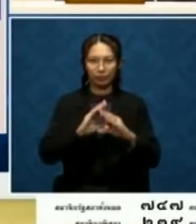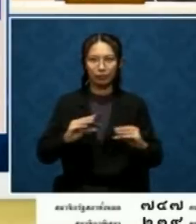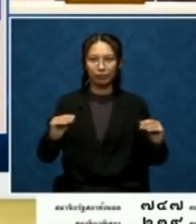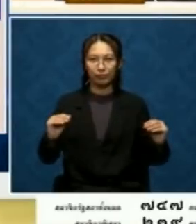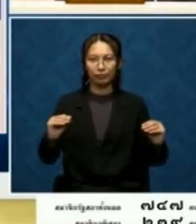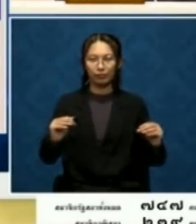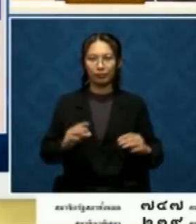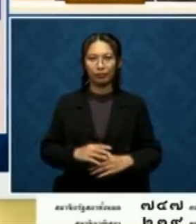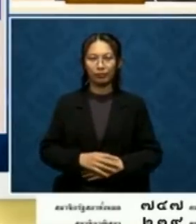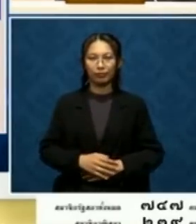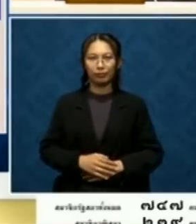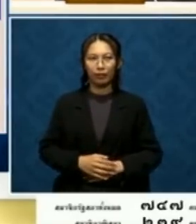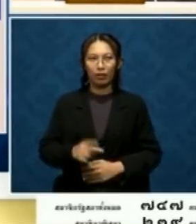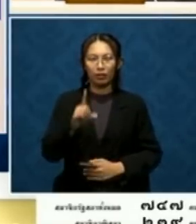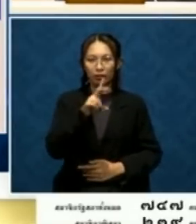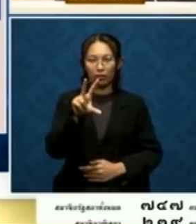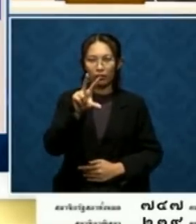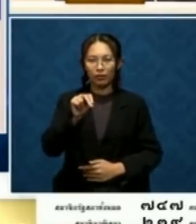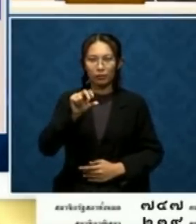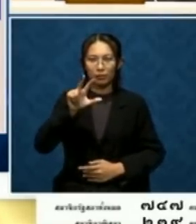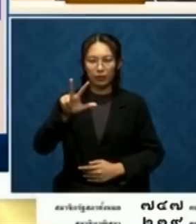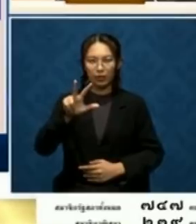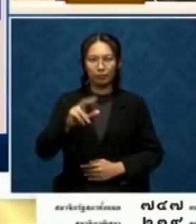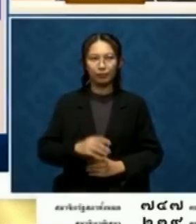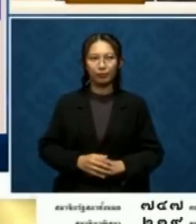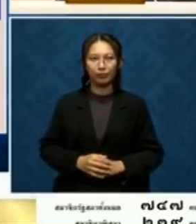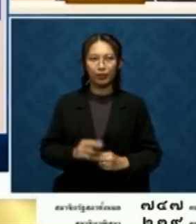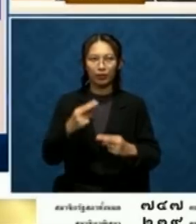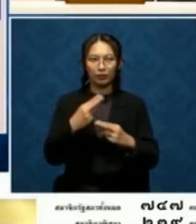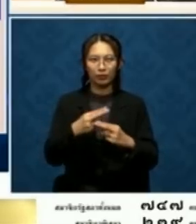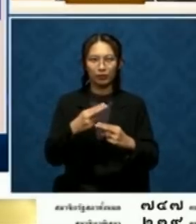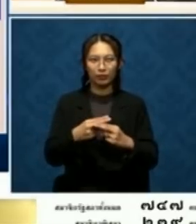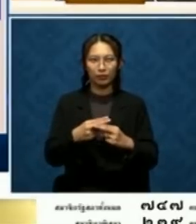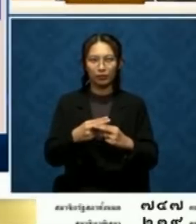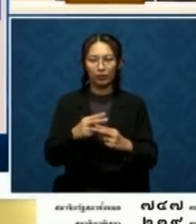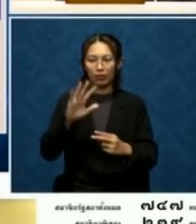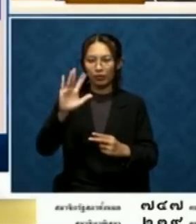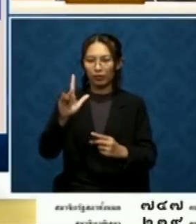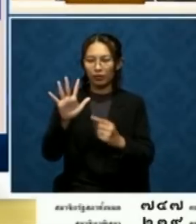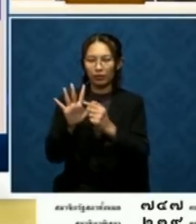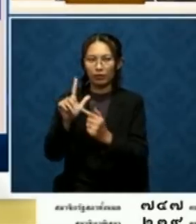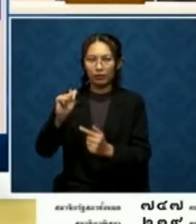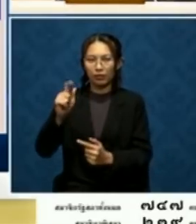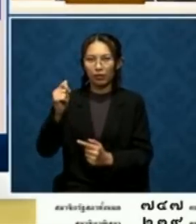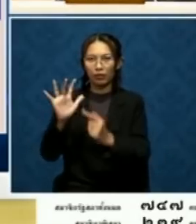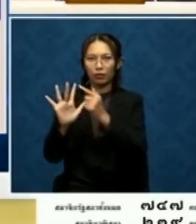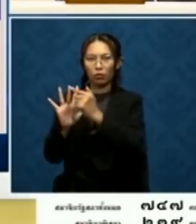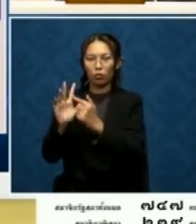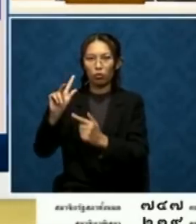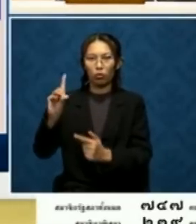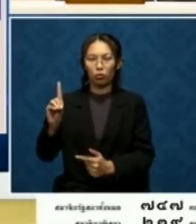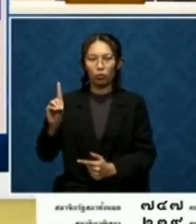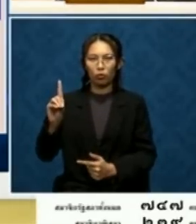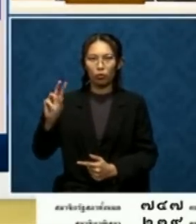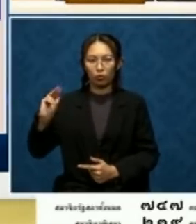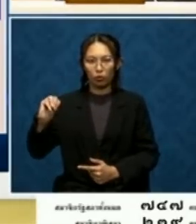ใช่เพราะว่าถ้าเราจำบรรยากาศคราวที่แล้วใช่ไหมอาจารย์ที่ตอนที่โหวตเลือกนายกในรอบแรกไปอะค่ะก็เสียงจะค่อนข้างท